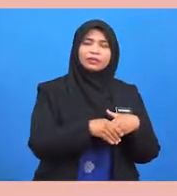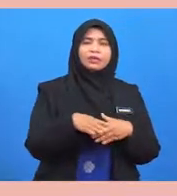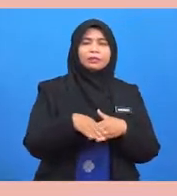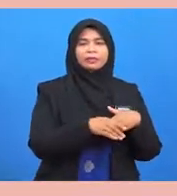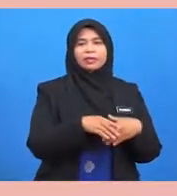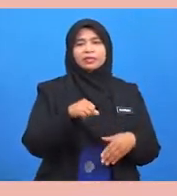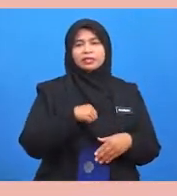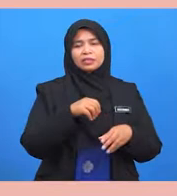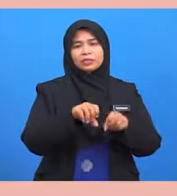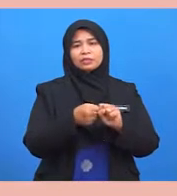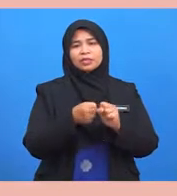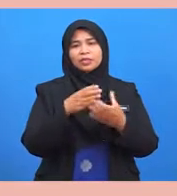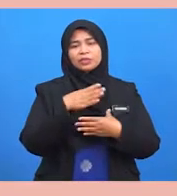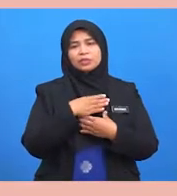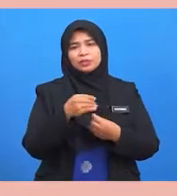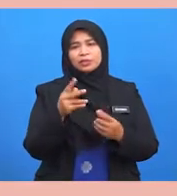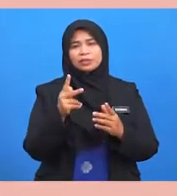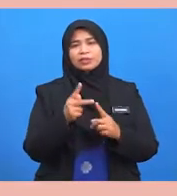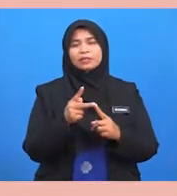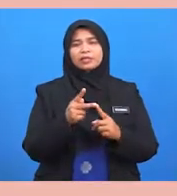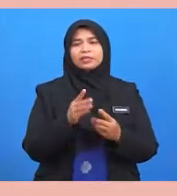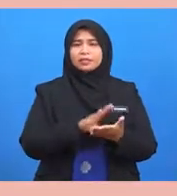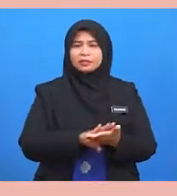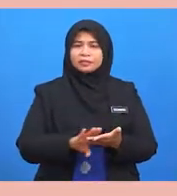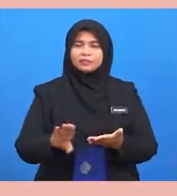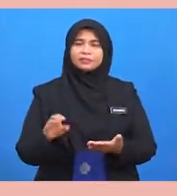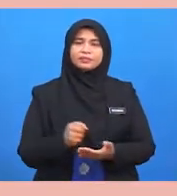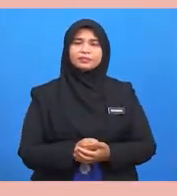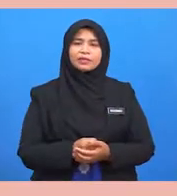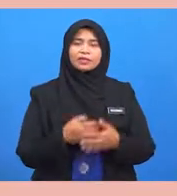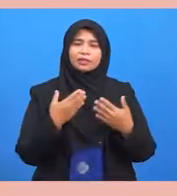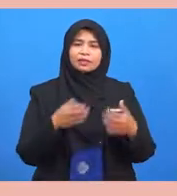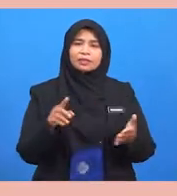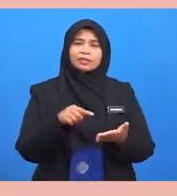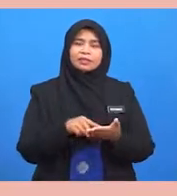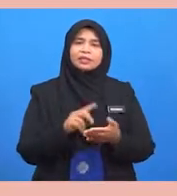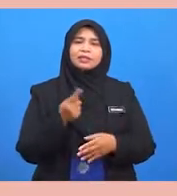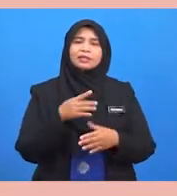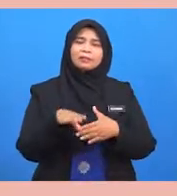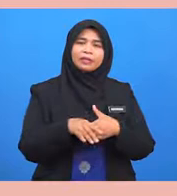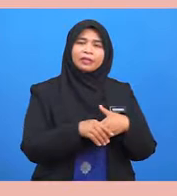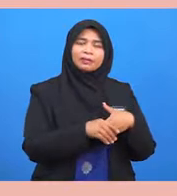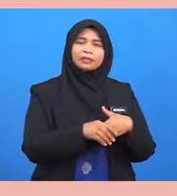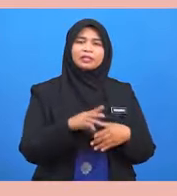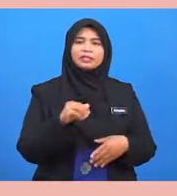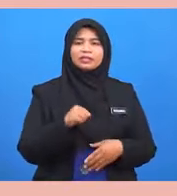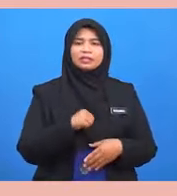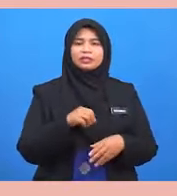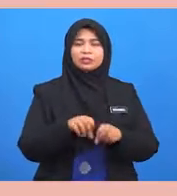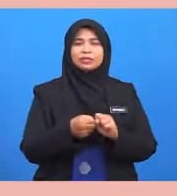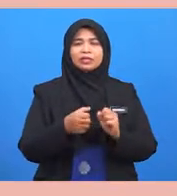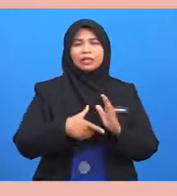supaya sukakan kebersihan. Selepas ini, kita pimpin diri kita supaya lebih